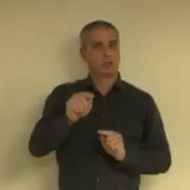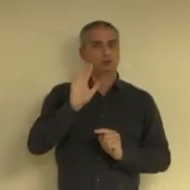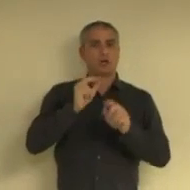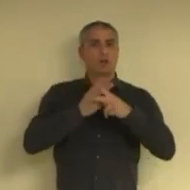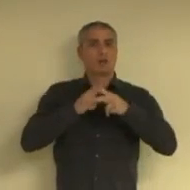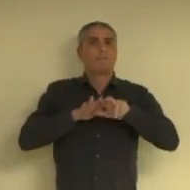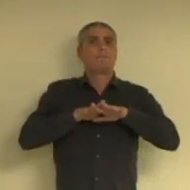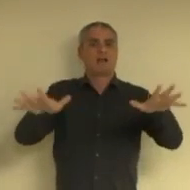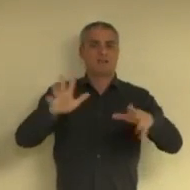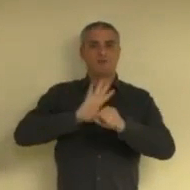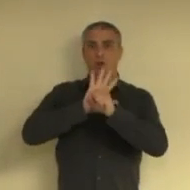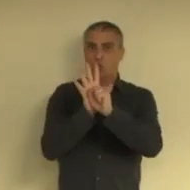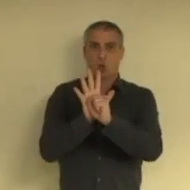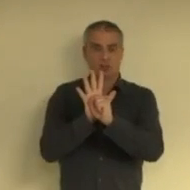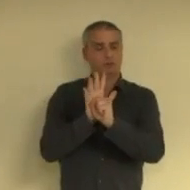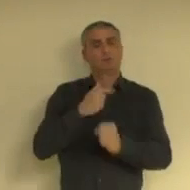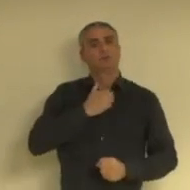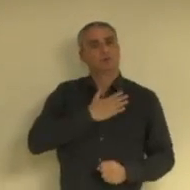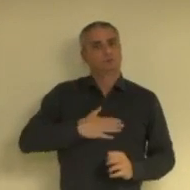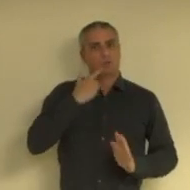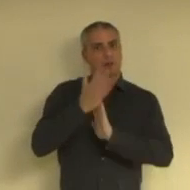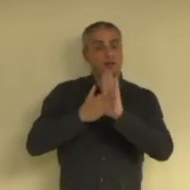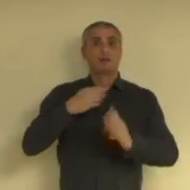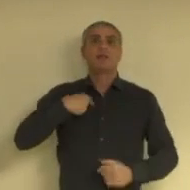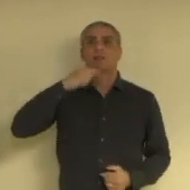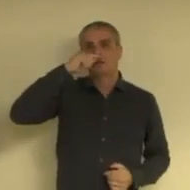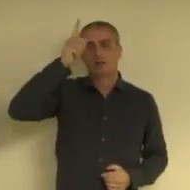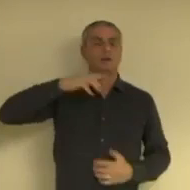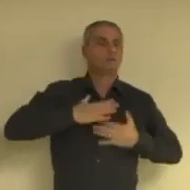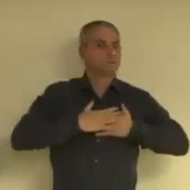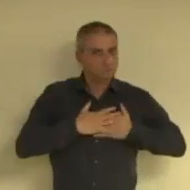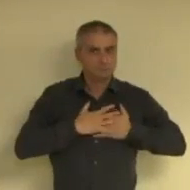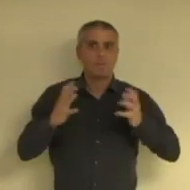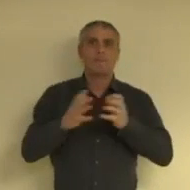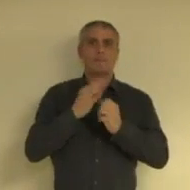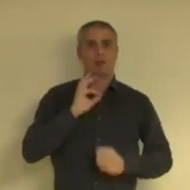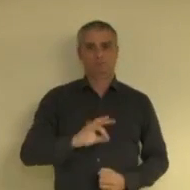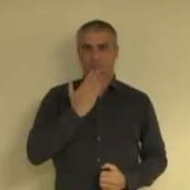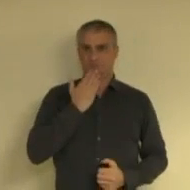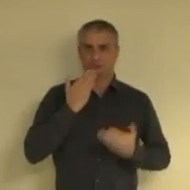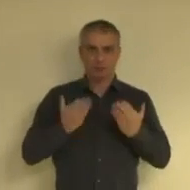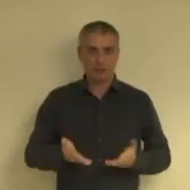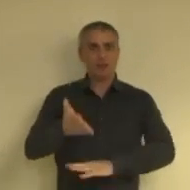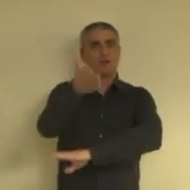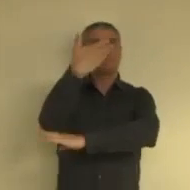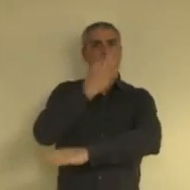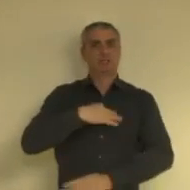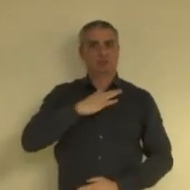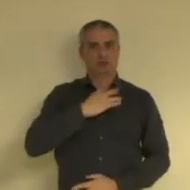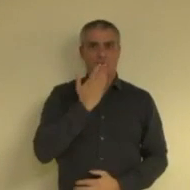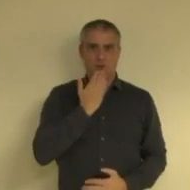של מגפת הקורונה, אני רוצה להגיד לכם שאני גאה בכל ליבי, בעם שלנו, במדינה